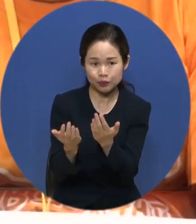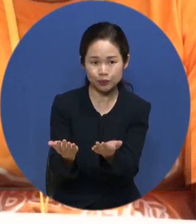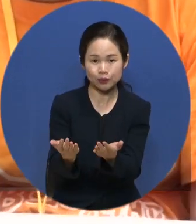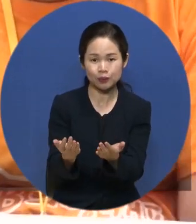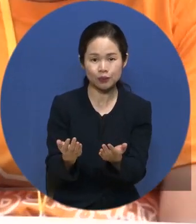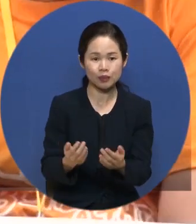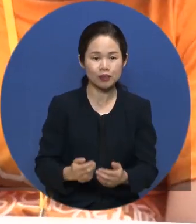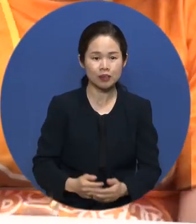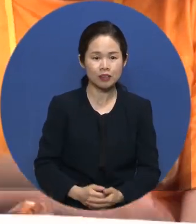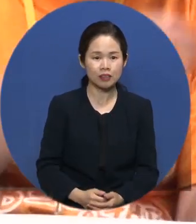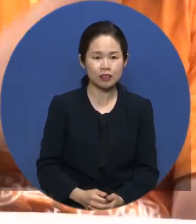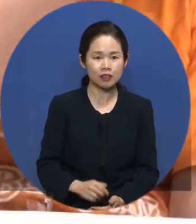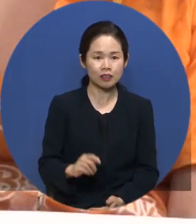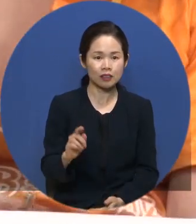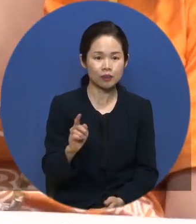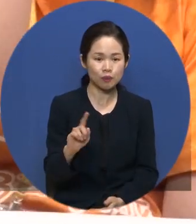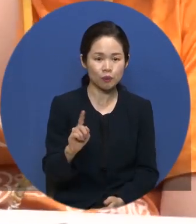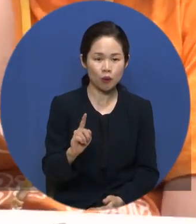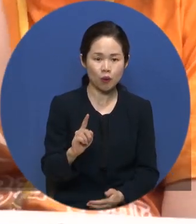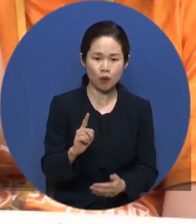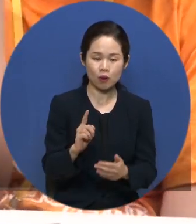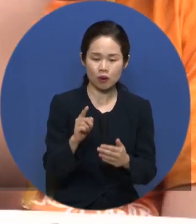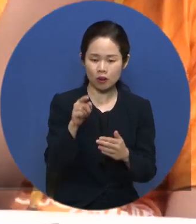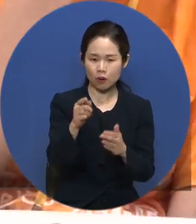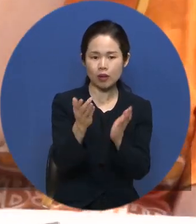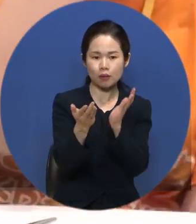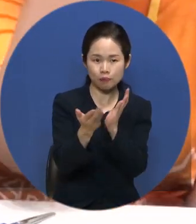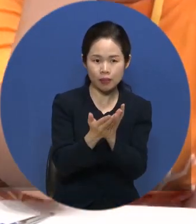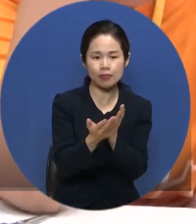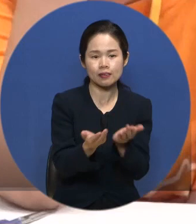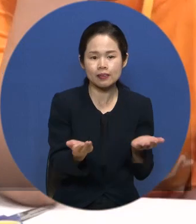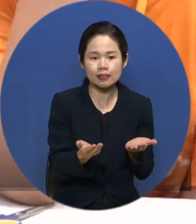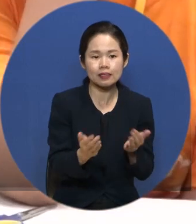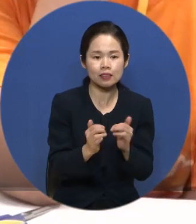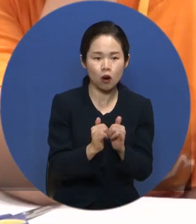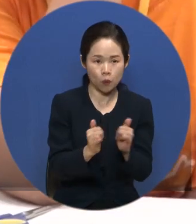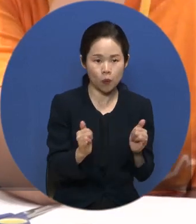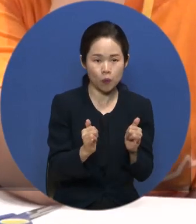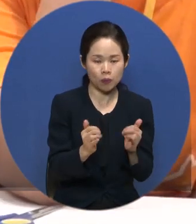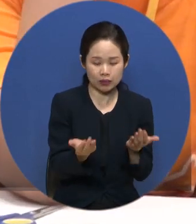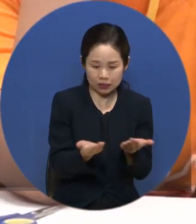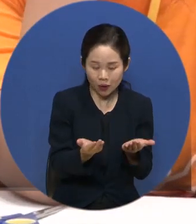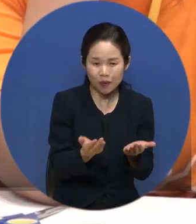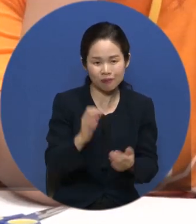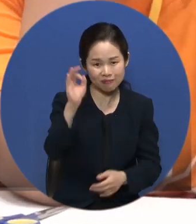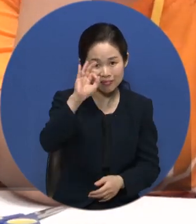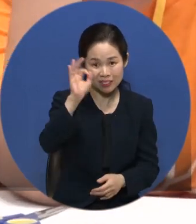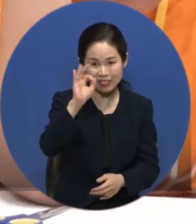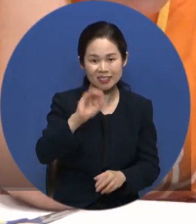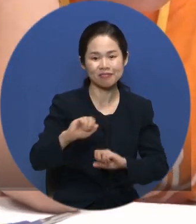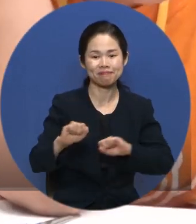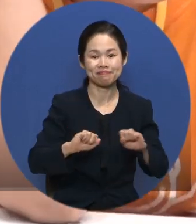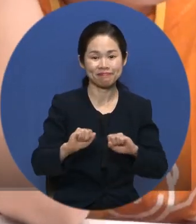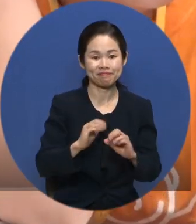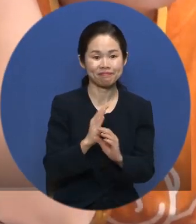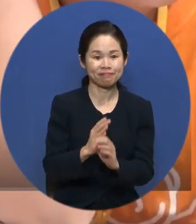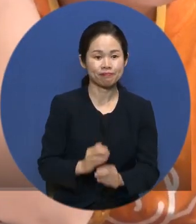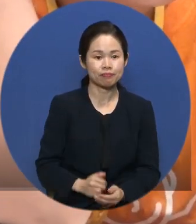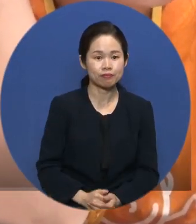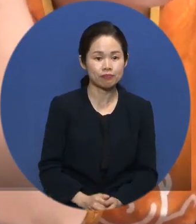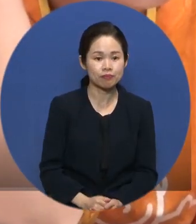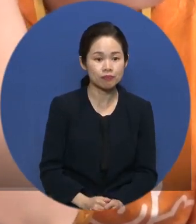유형으로 맞는 직업 뭔지 찾으라고 찾는 활동 그런 거 하고 있어요.